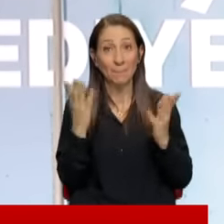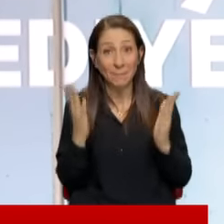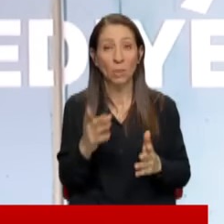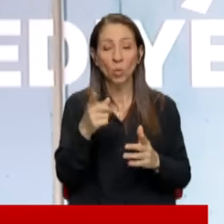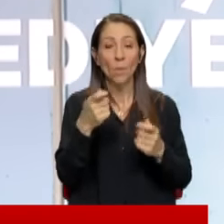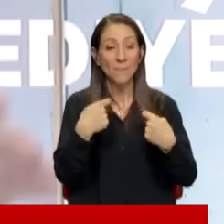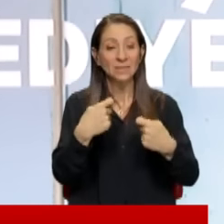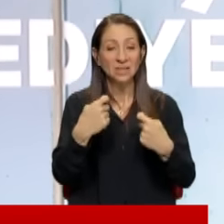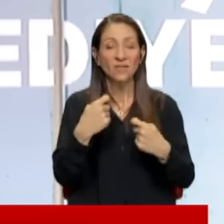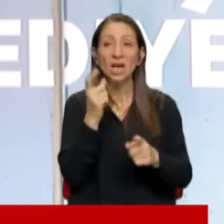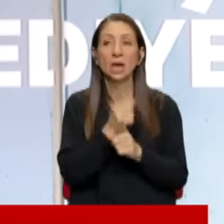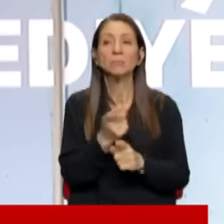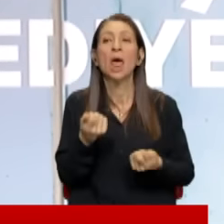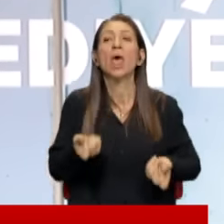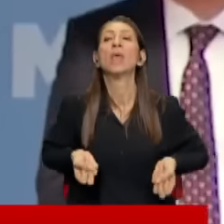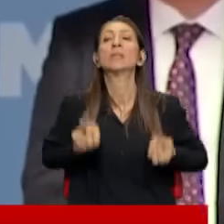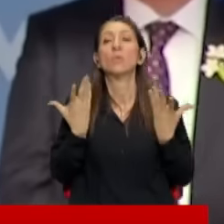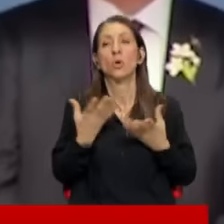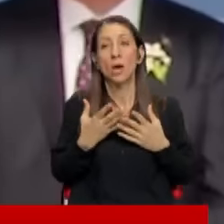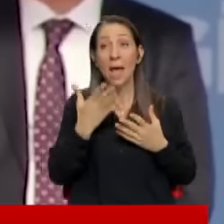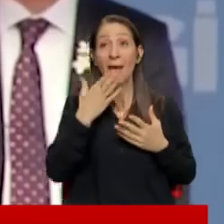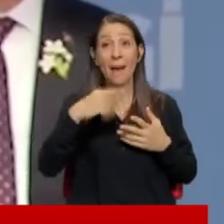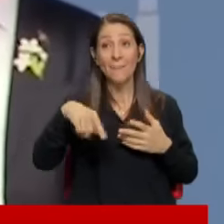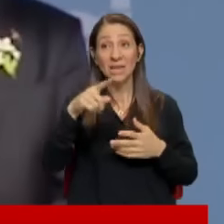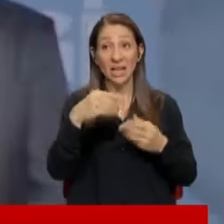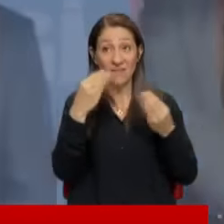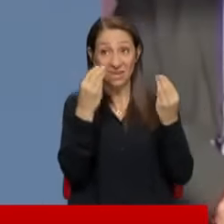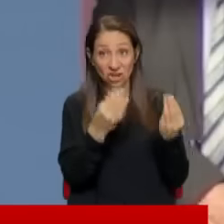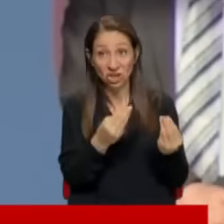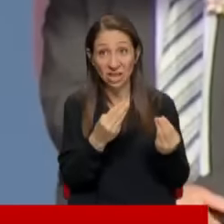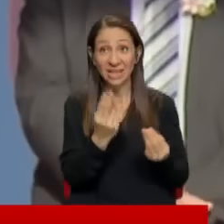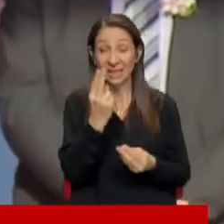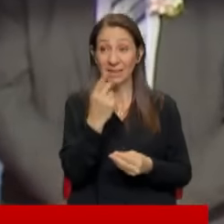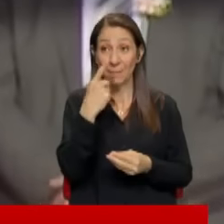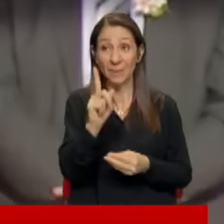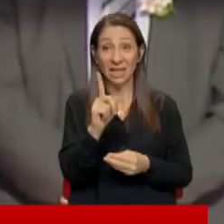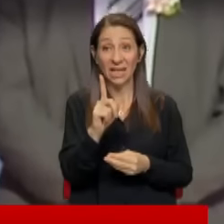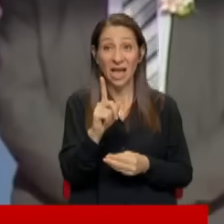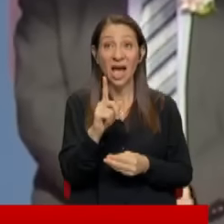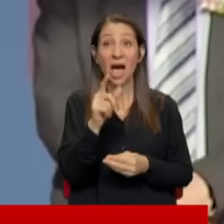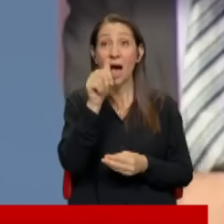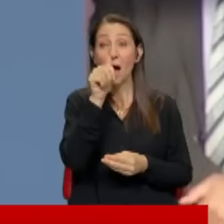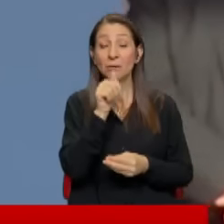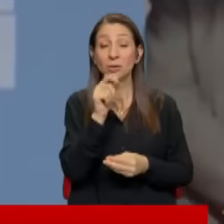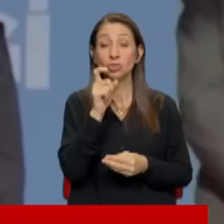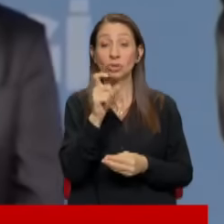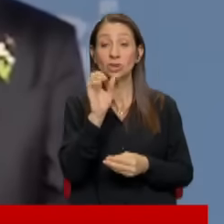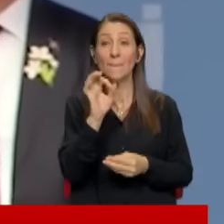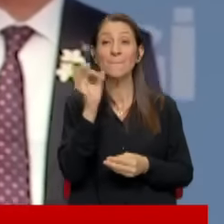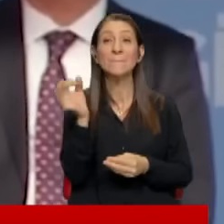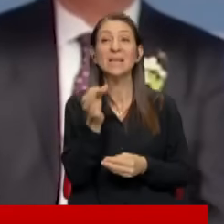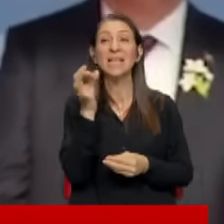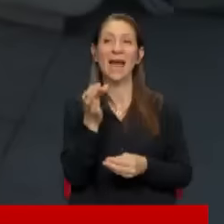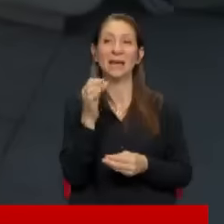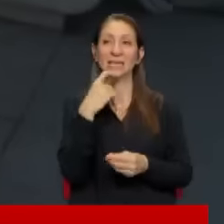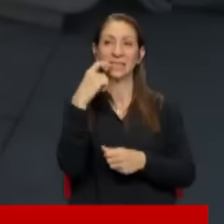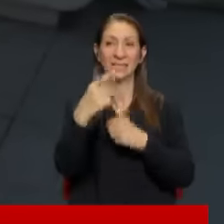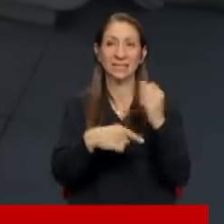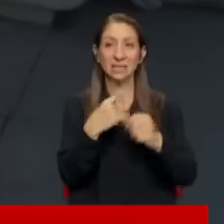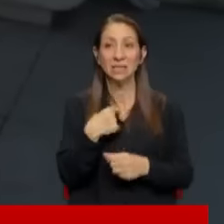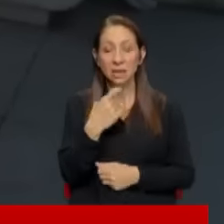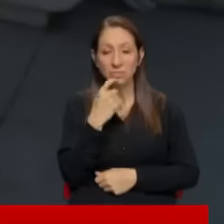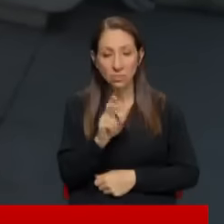bu gideri karşılamaya yetmiyor. Emekliye verilecek 7 bin lira 690 milyar tutuyor yıllık.